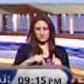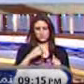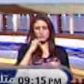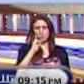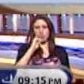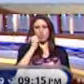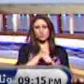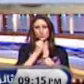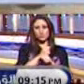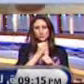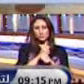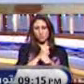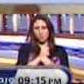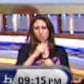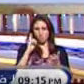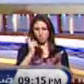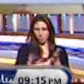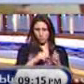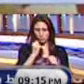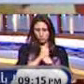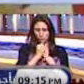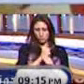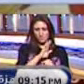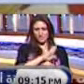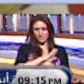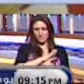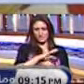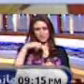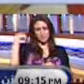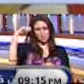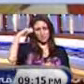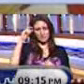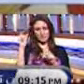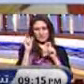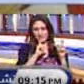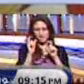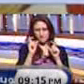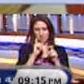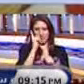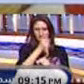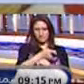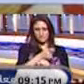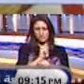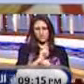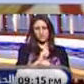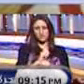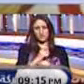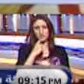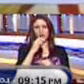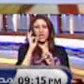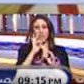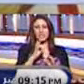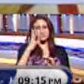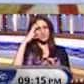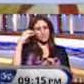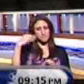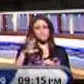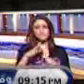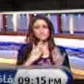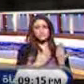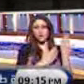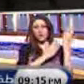مهمة عمل رسمية مصدق بها من وزير الدفاع السابق، ولم يمنحوا قرار شهيد إلى الآن